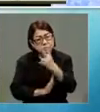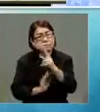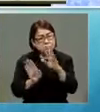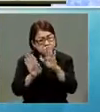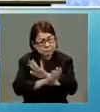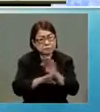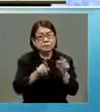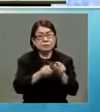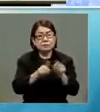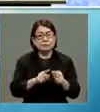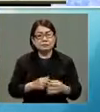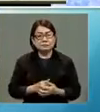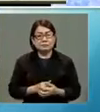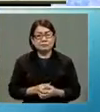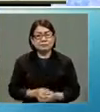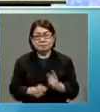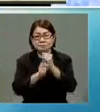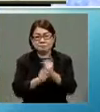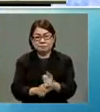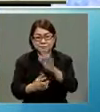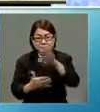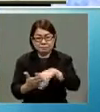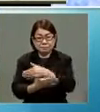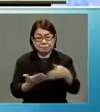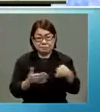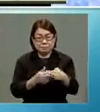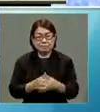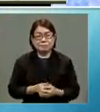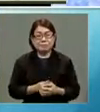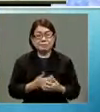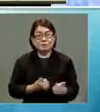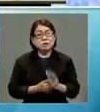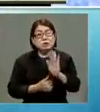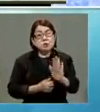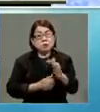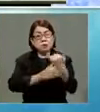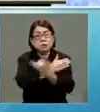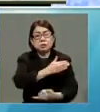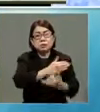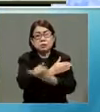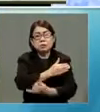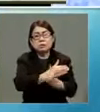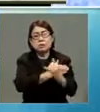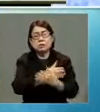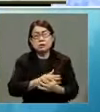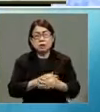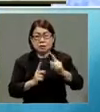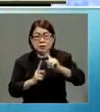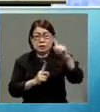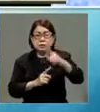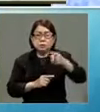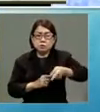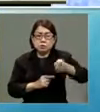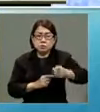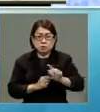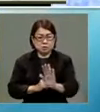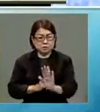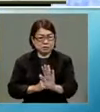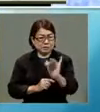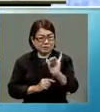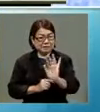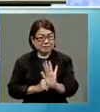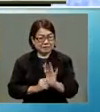างกันดังตารางที่ปรากฏนี้ไปสถานการณ์ของต่างประเทศครับอันดับที่1ยังคงเดี๋ยวก่อนอันดับ1